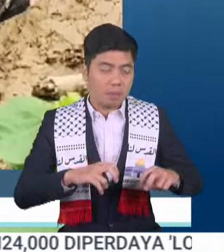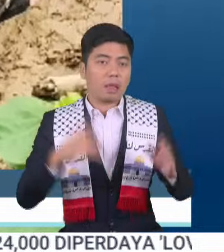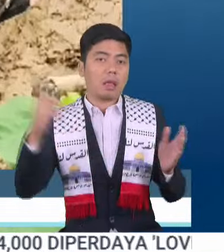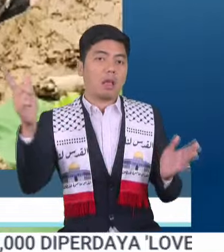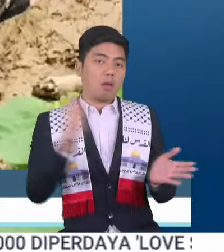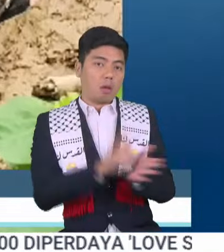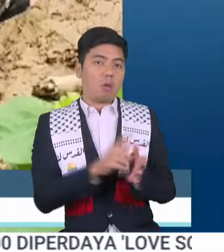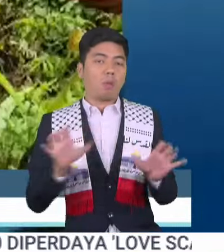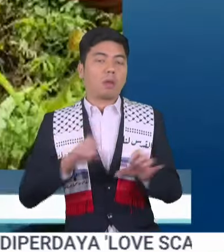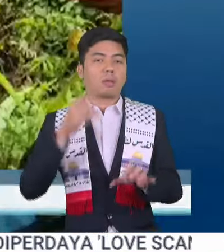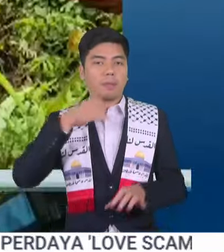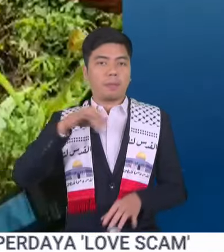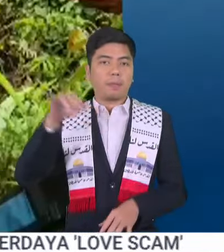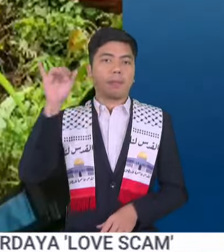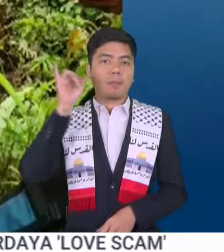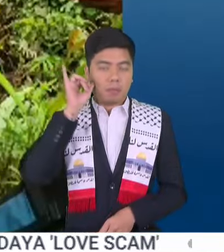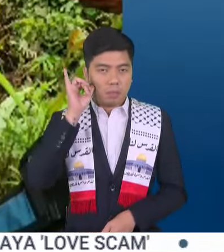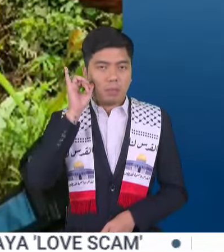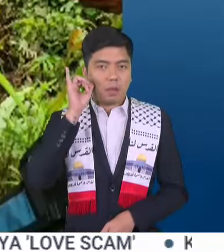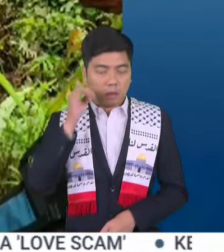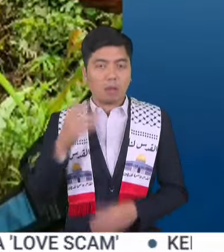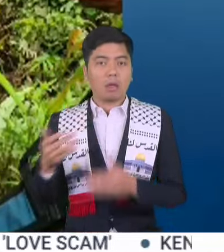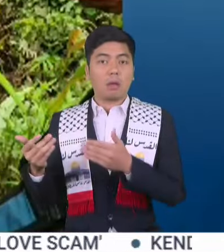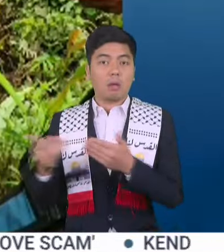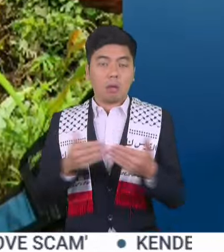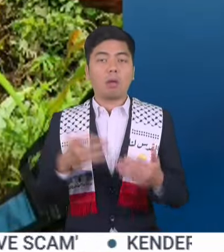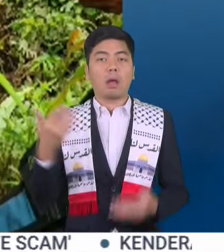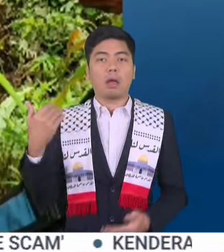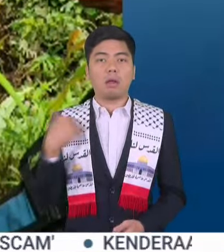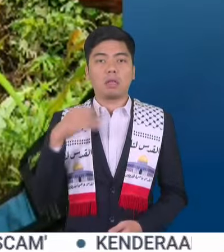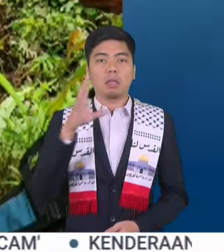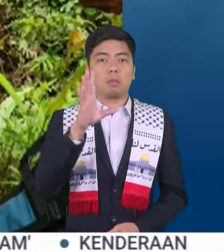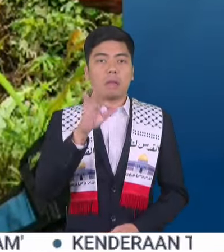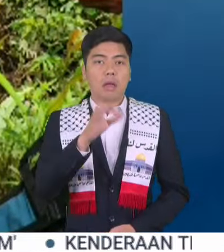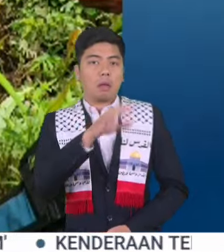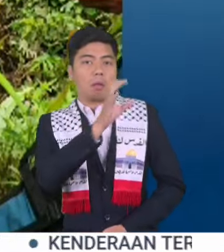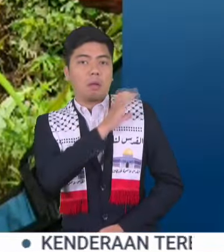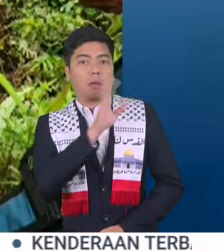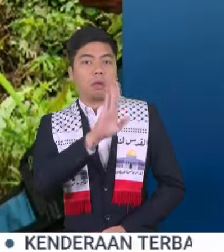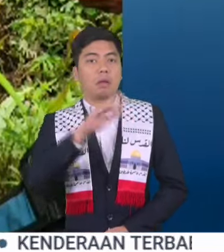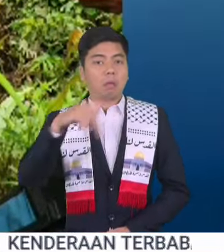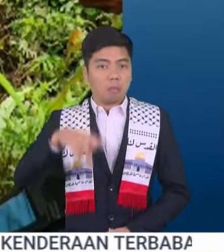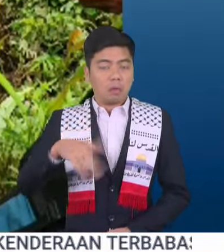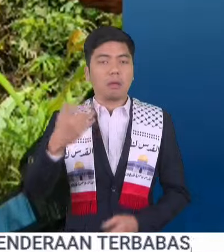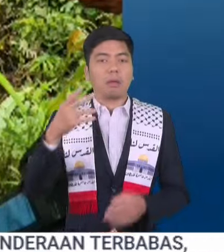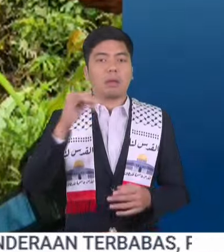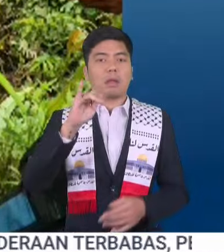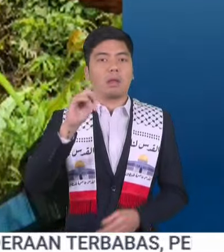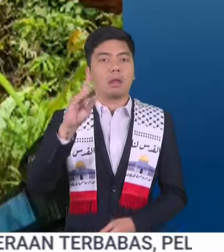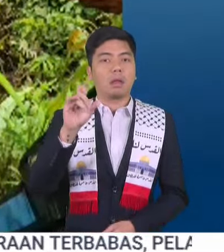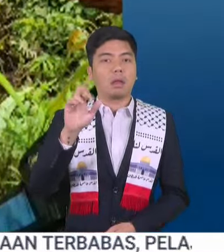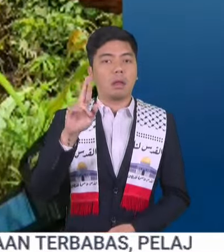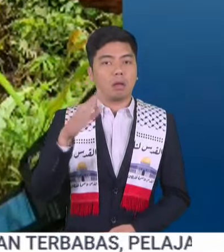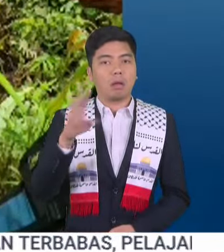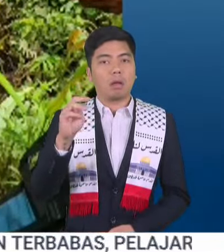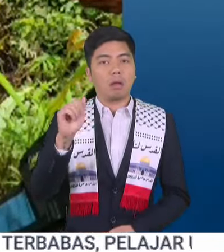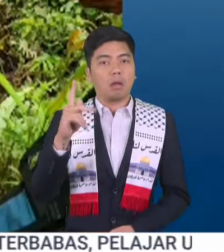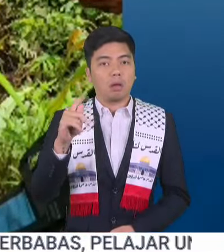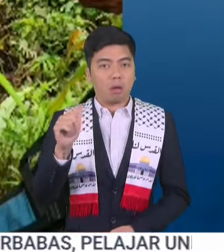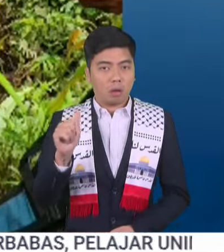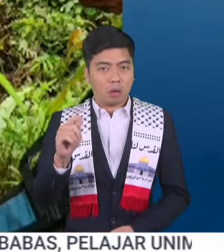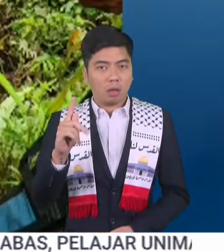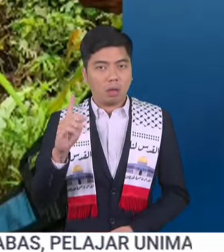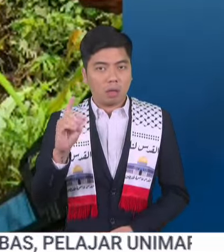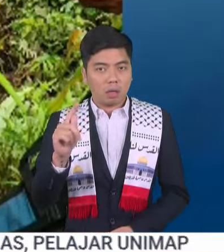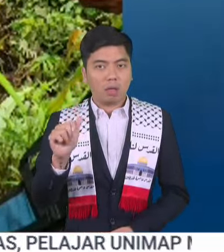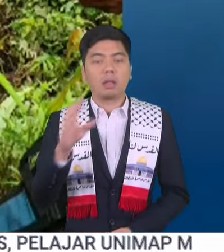mangsa dibuat malam tadi. Susulan itu, 9 anggota termasuk pegawai dari BBP Indra Mahkota, BBP Taman Tas